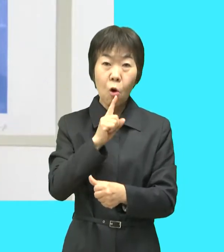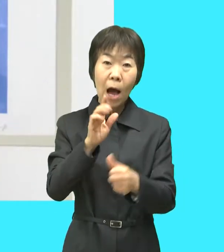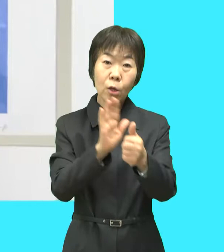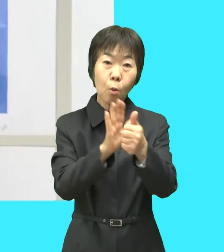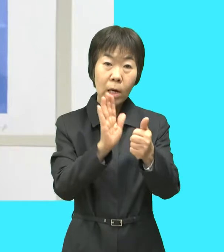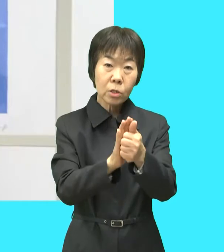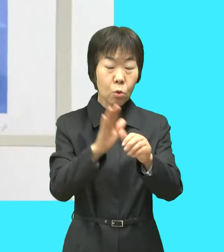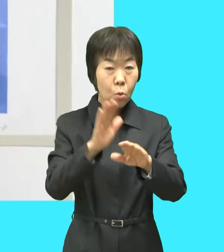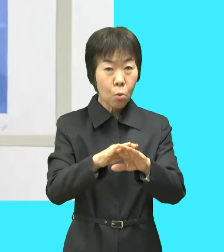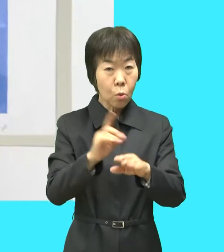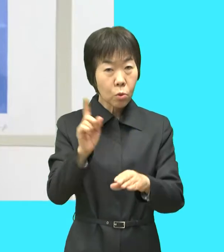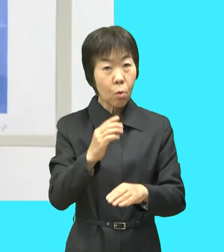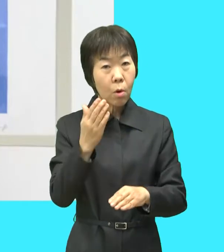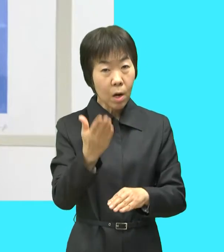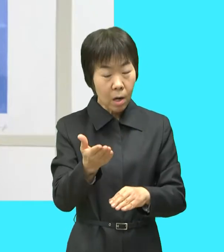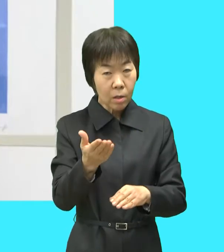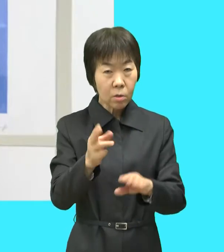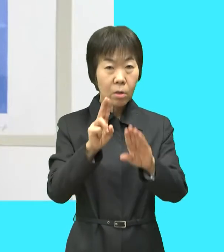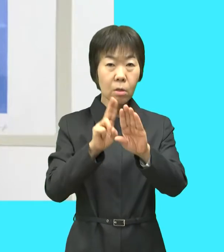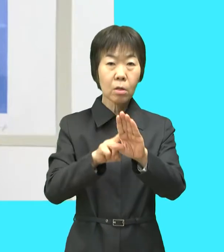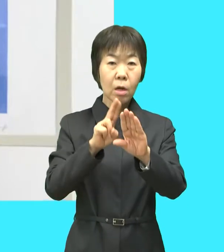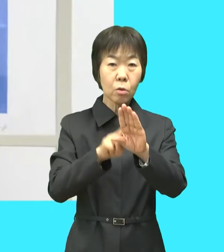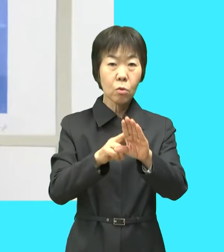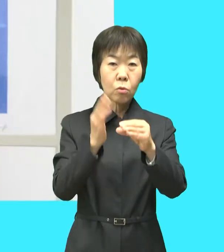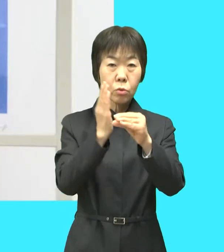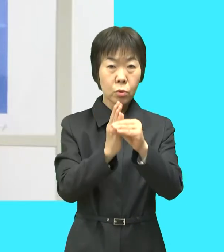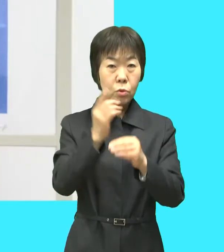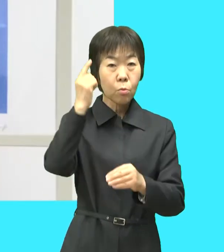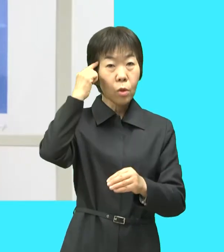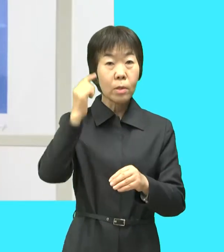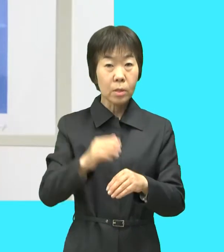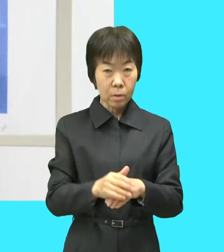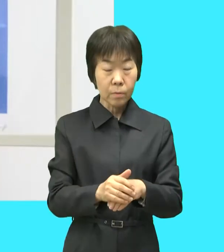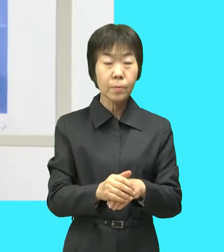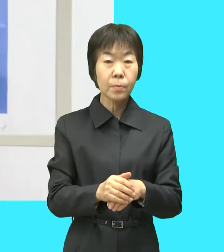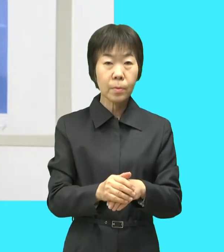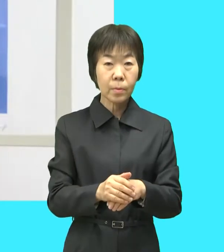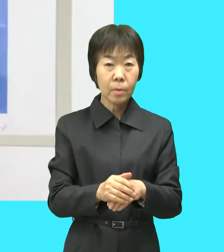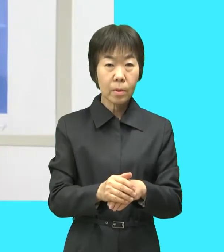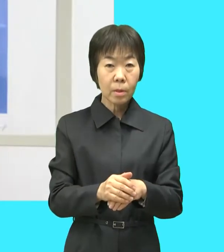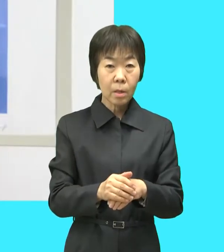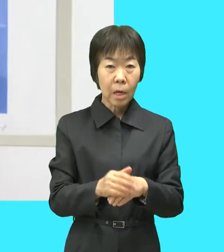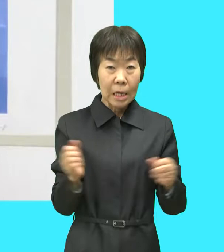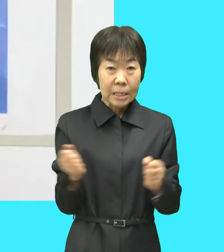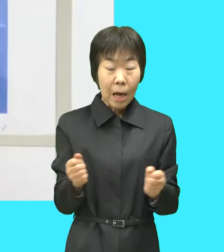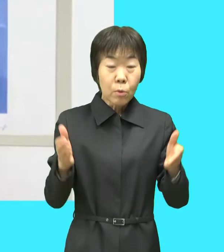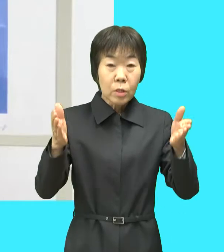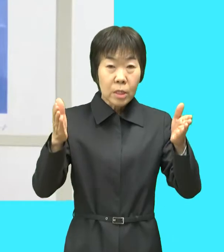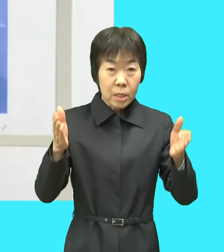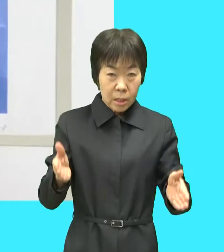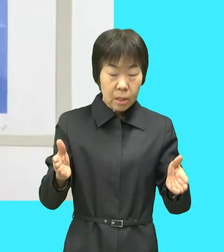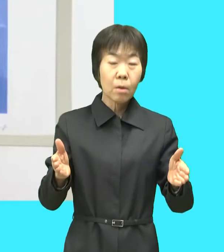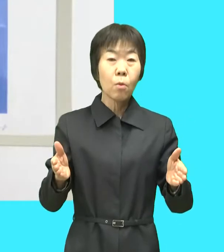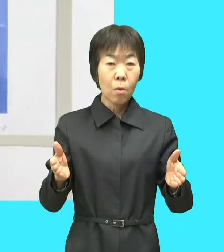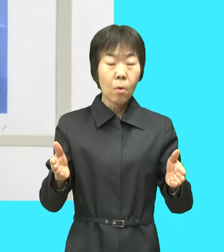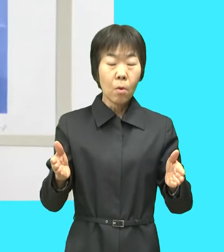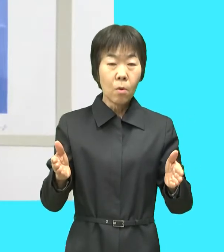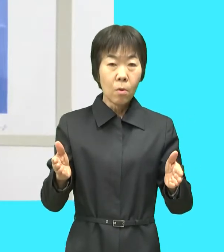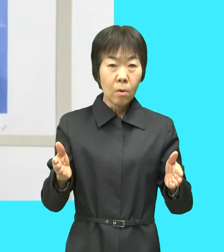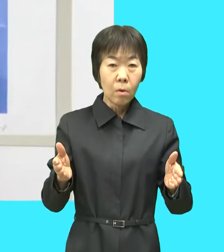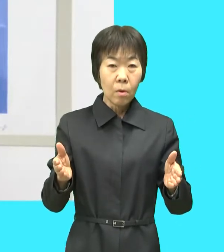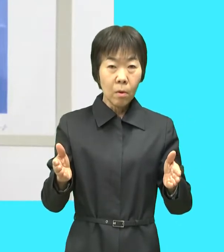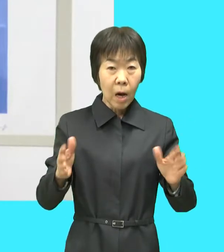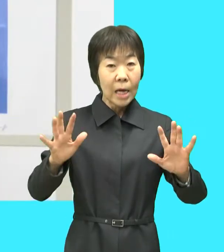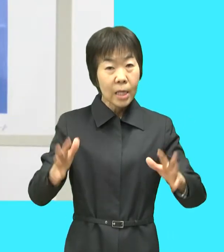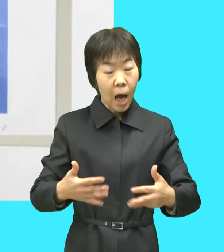どういう形で出していくか検討を深めていただいていると思いますが、やはり冬期間寒い時期においても